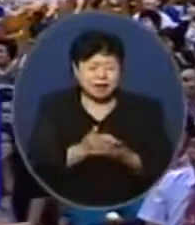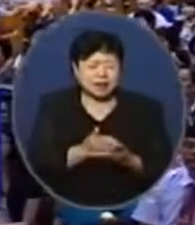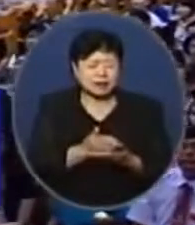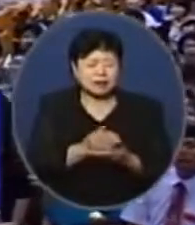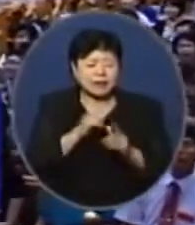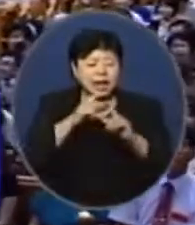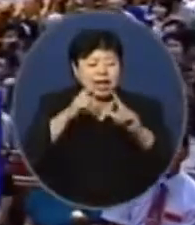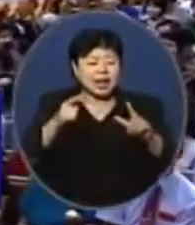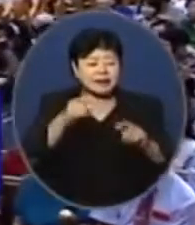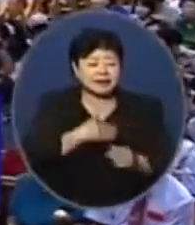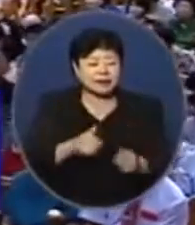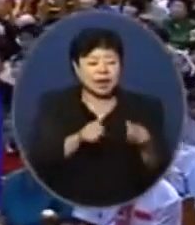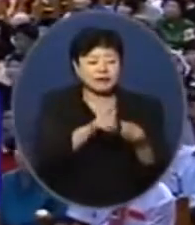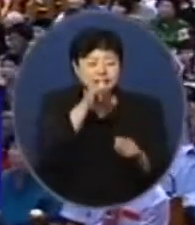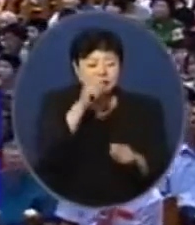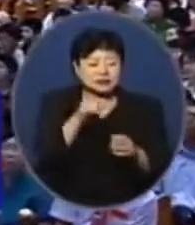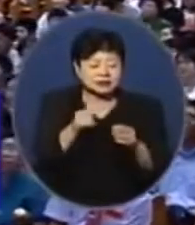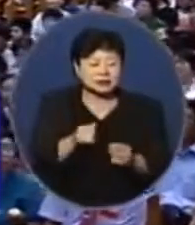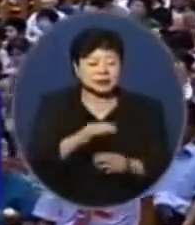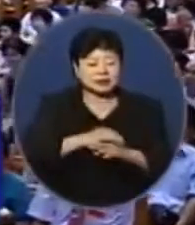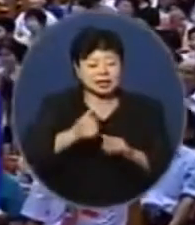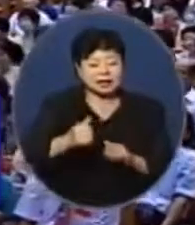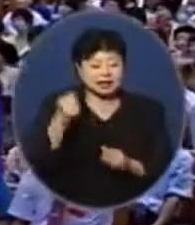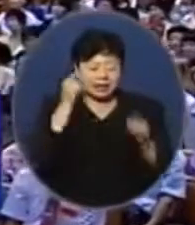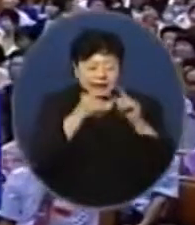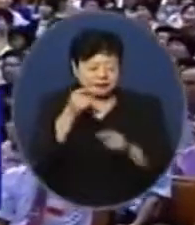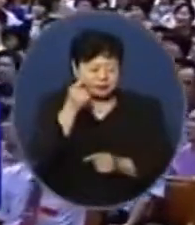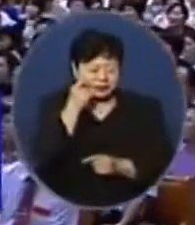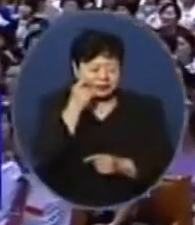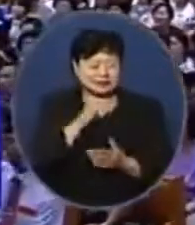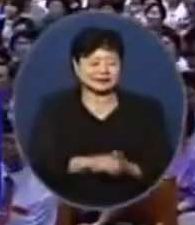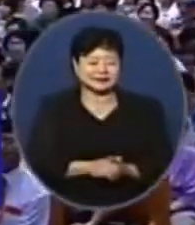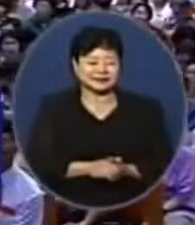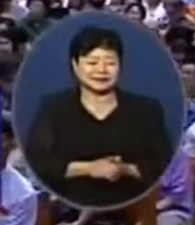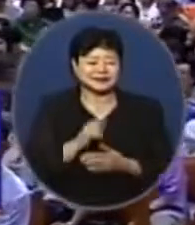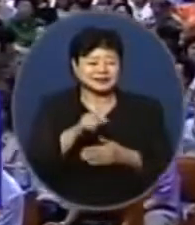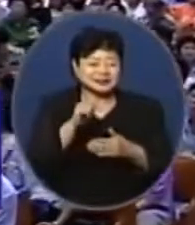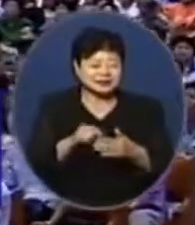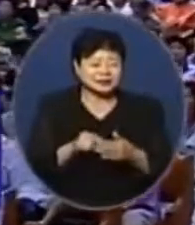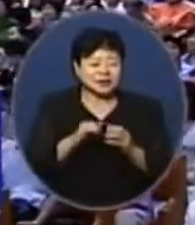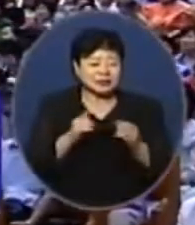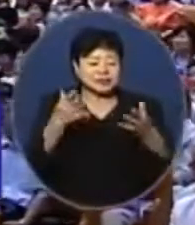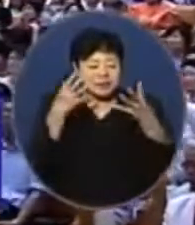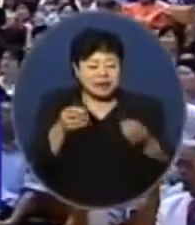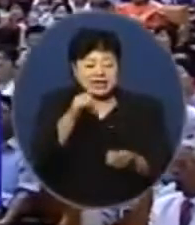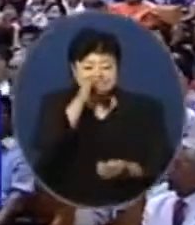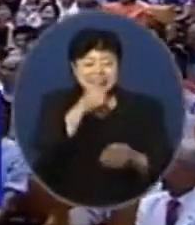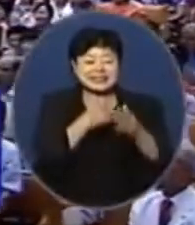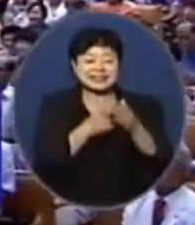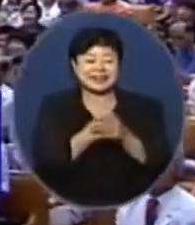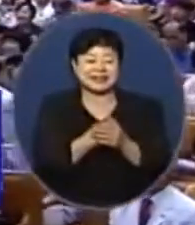말고 말하라. 내가 너와 함께 있음에 어떤 사람도 너를 대적하여 해롭게 할 자가 없을 것이니 이는 이 성 중에 내